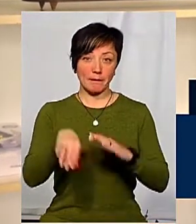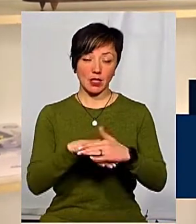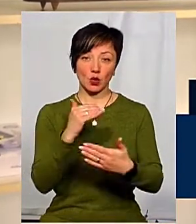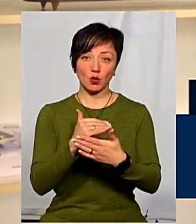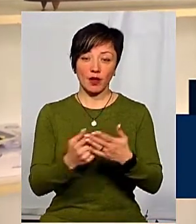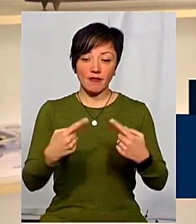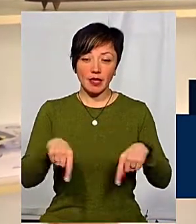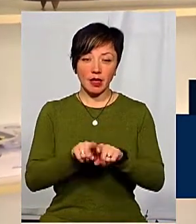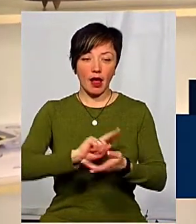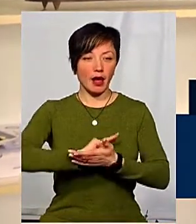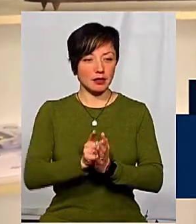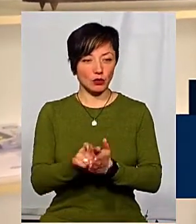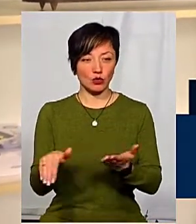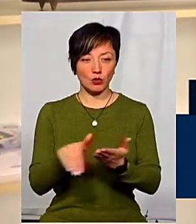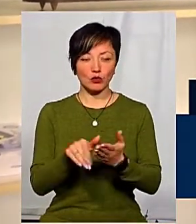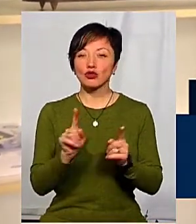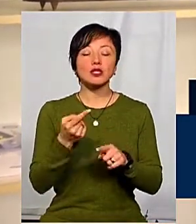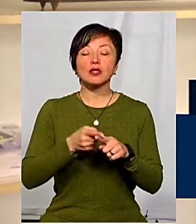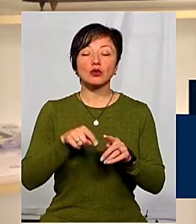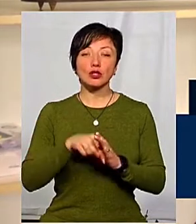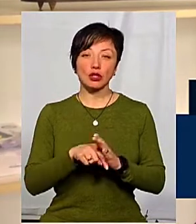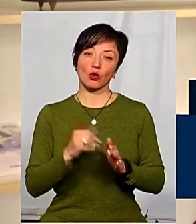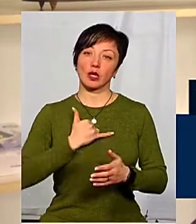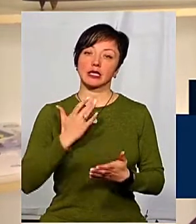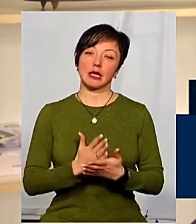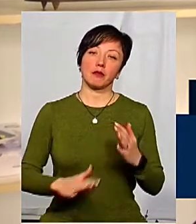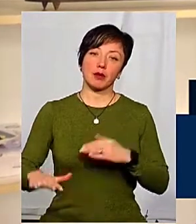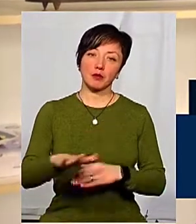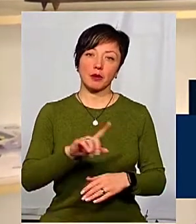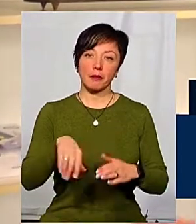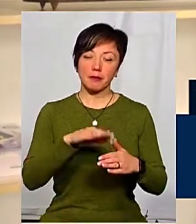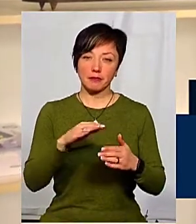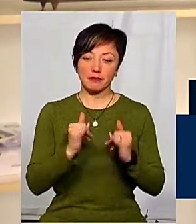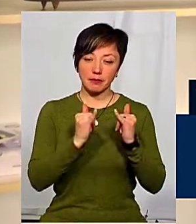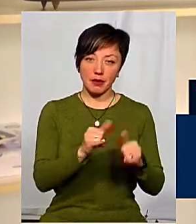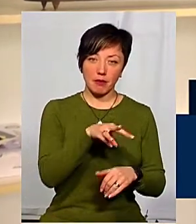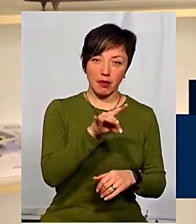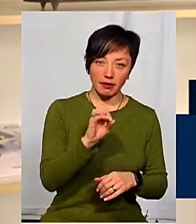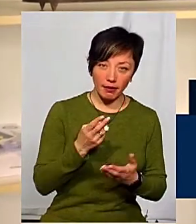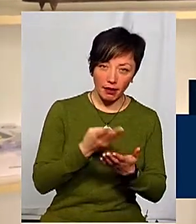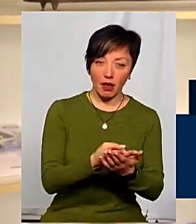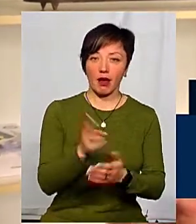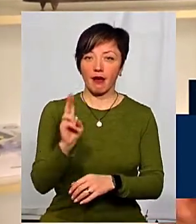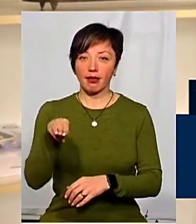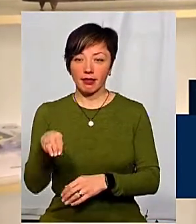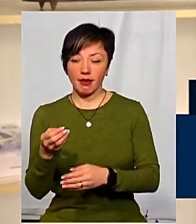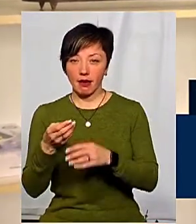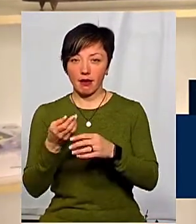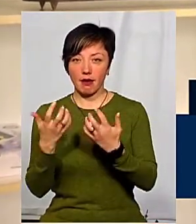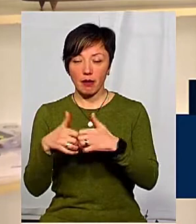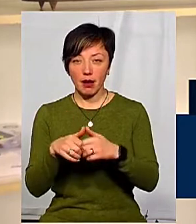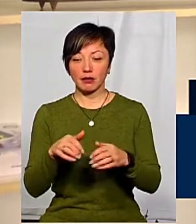відділення невідкладної екстреної допомоги. Що це означає? У нас є приміщення під МРТ-апарат, у нас є приміщення під КТ-апарат, у нас є приміщення